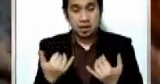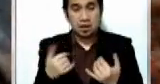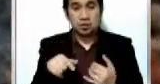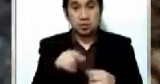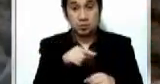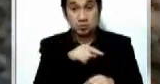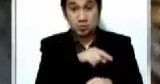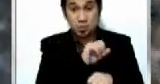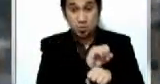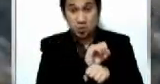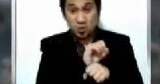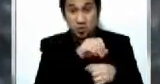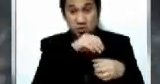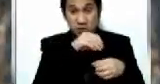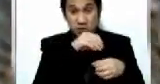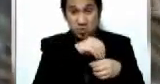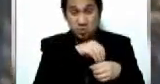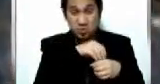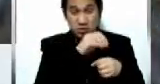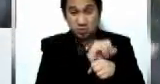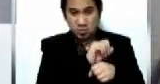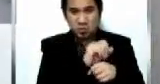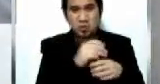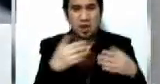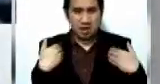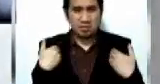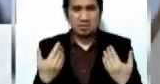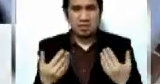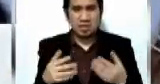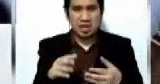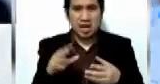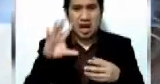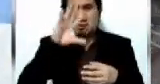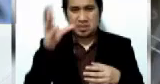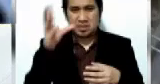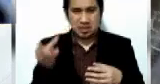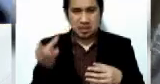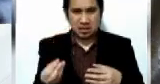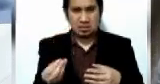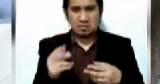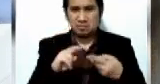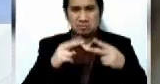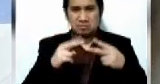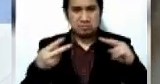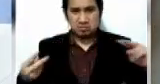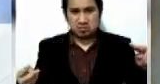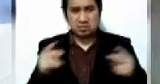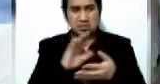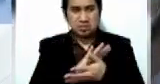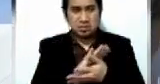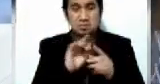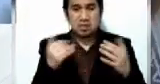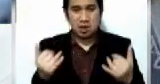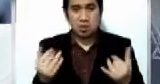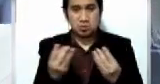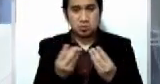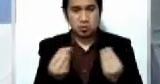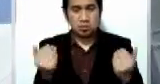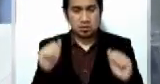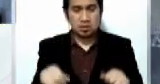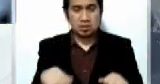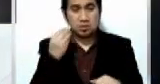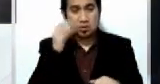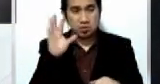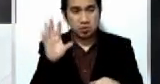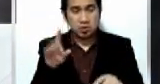nakakahawang South African variant ng COVID-19. Fully recovered at nakauwi na raw ito. Nakapag-alaga raw ito ng pasyente na may